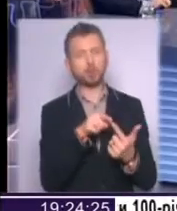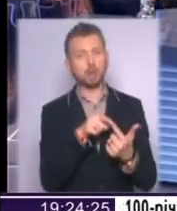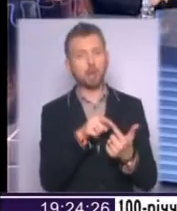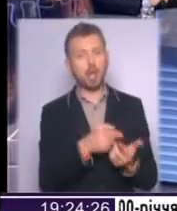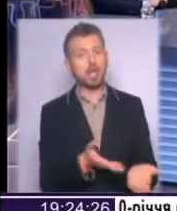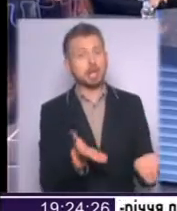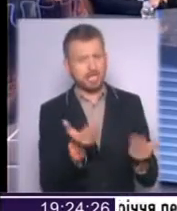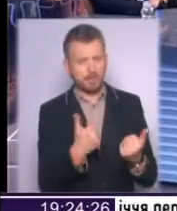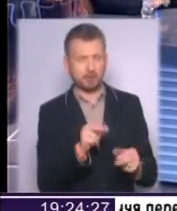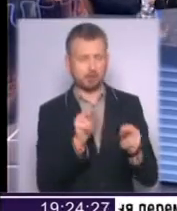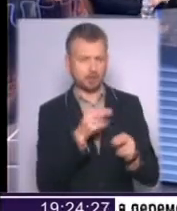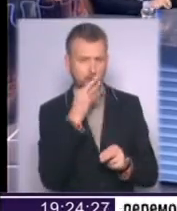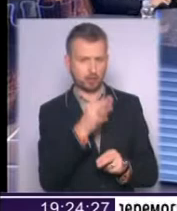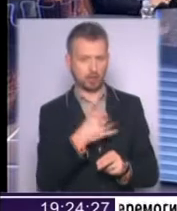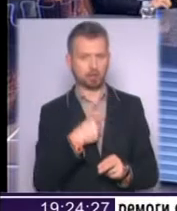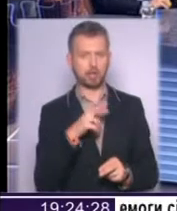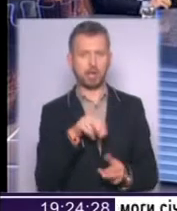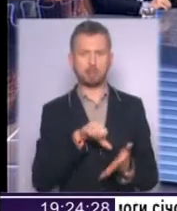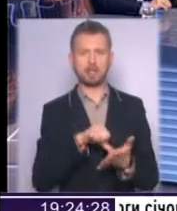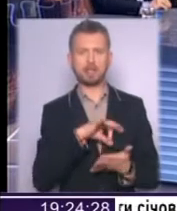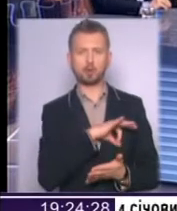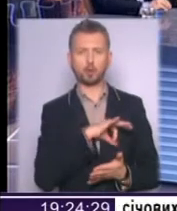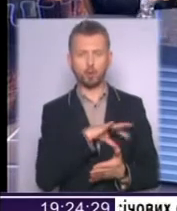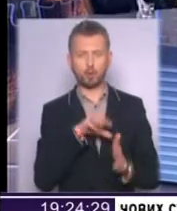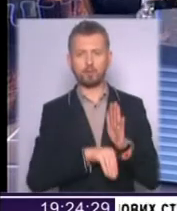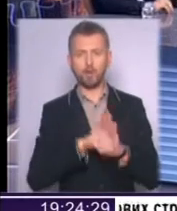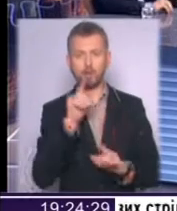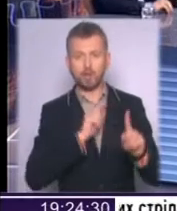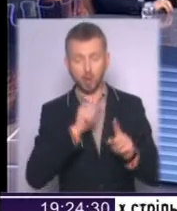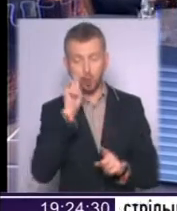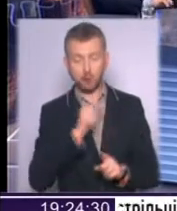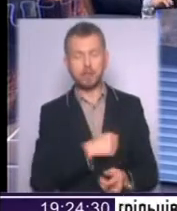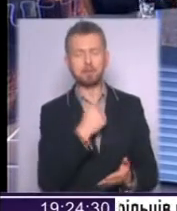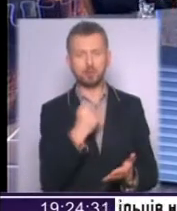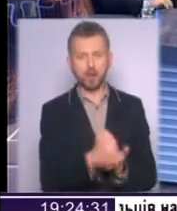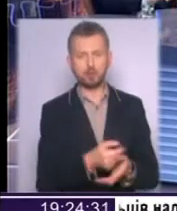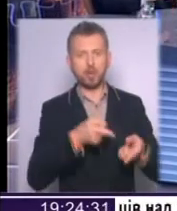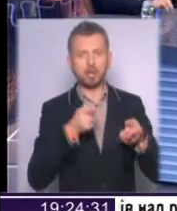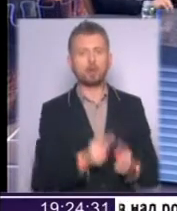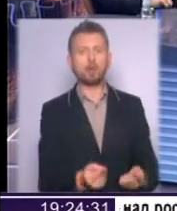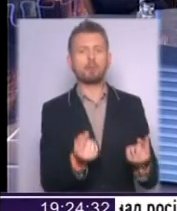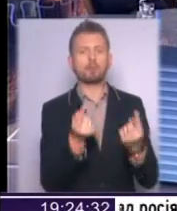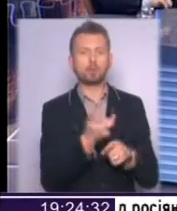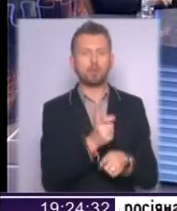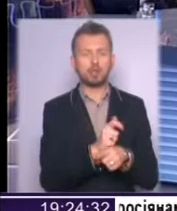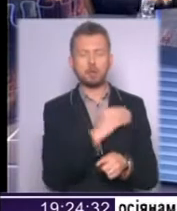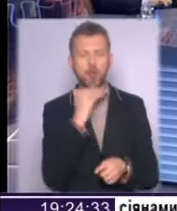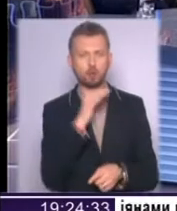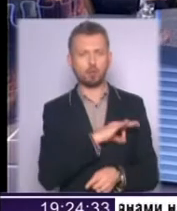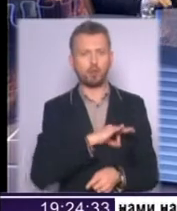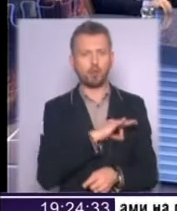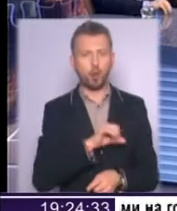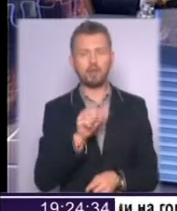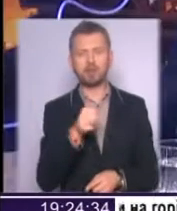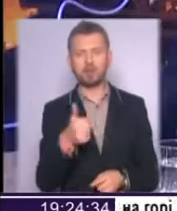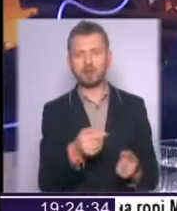давайте собі чесно скажемо. Я як представник профспілок у Верховній Раді України підтверджую, що дійсно величезна кількість профспілкових первинних